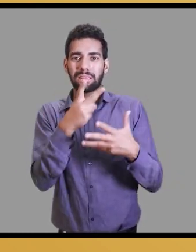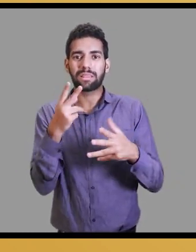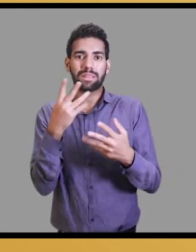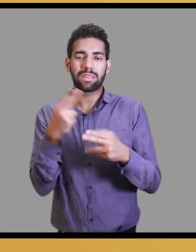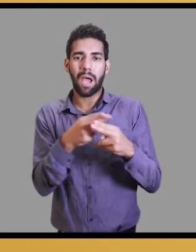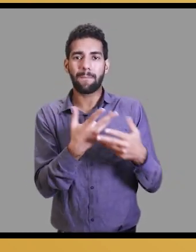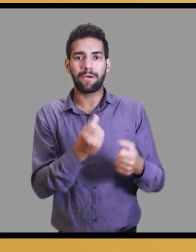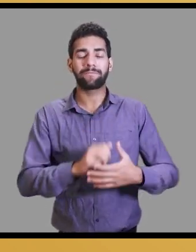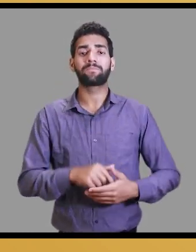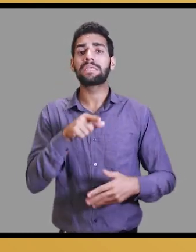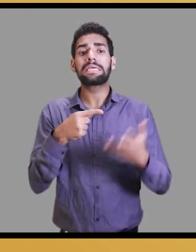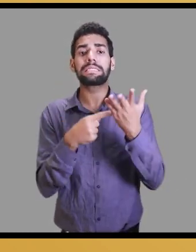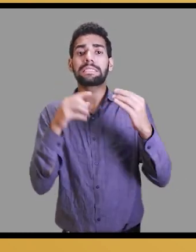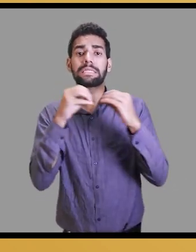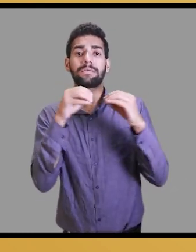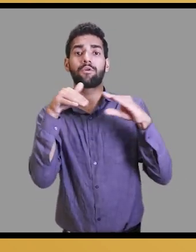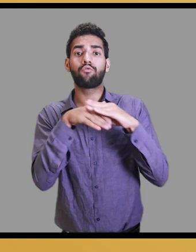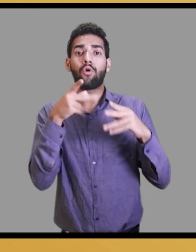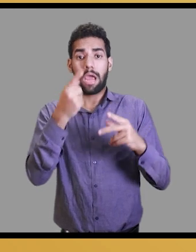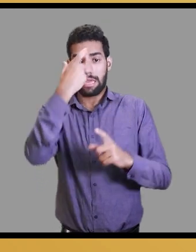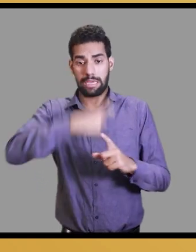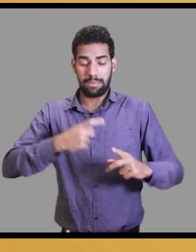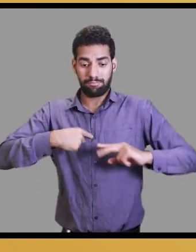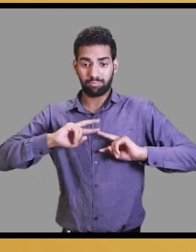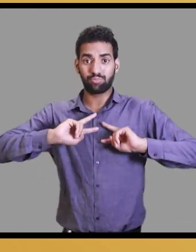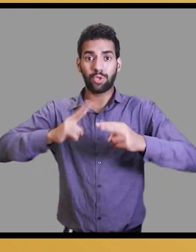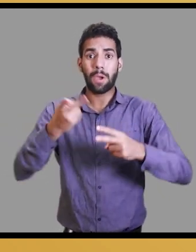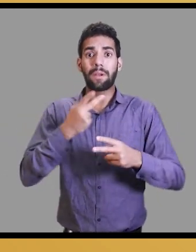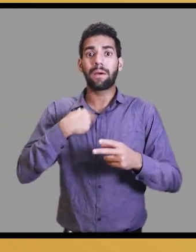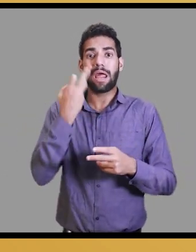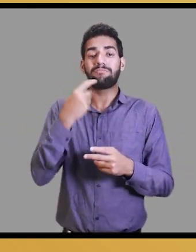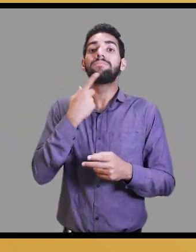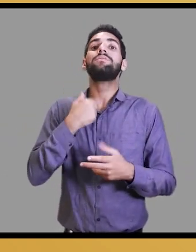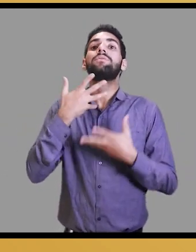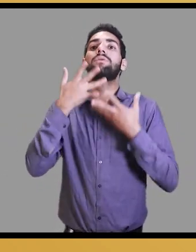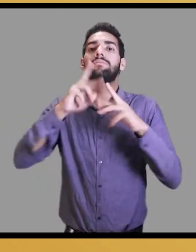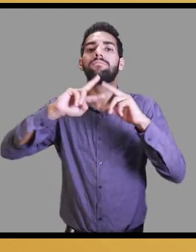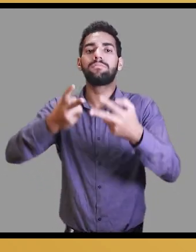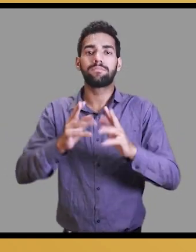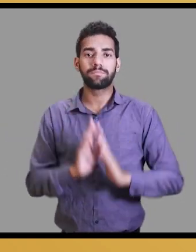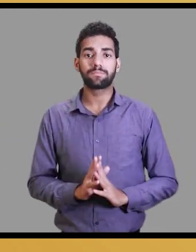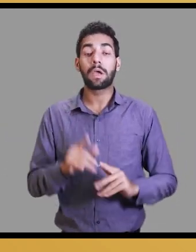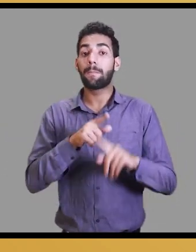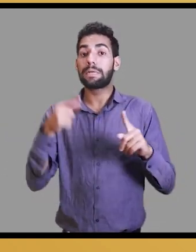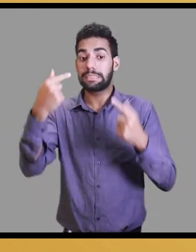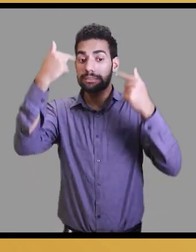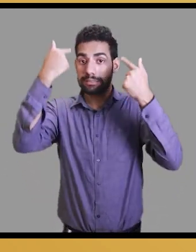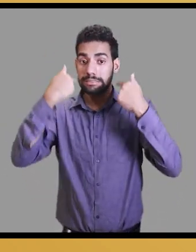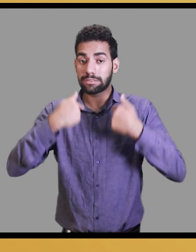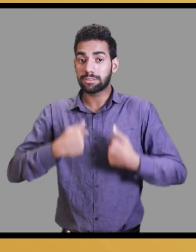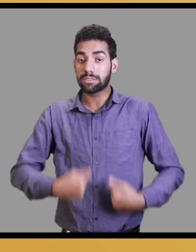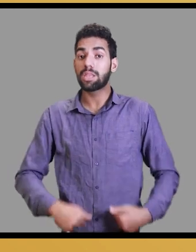کہتے ہیں۔ ٹی بی وہ بیماری ہے جو ایک انسان سے دوسرے انسان کے اندر سانس کے ذریعے سے منتقل ہوتی ہے، لیکن